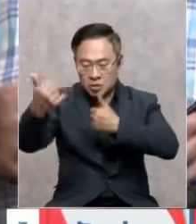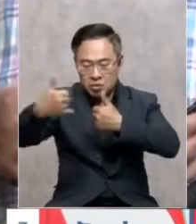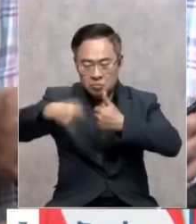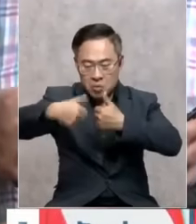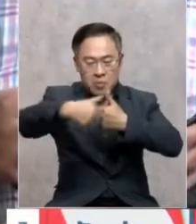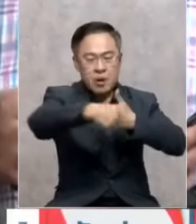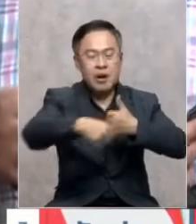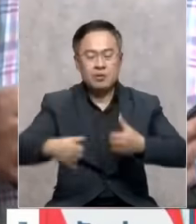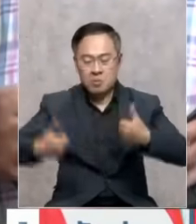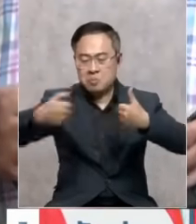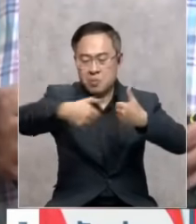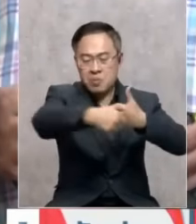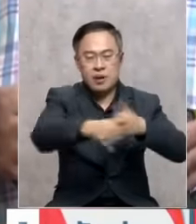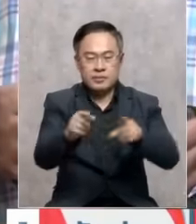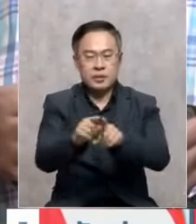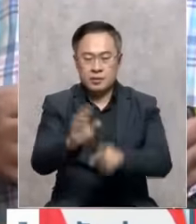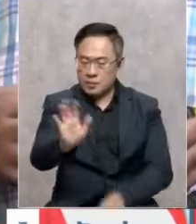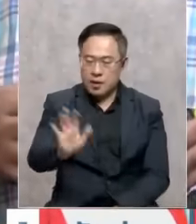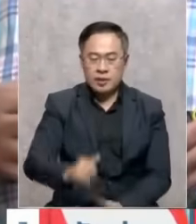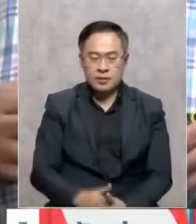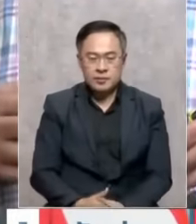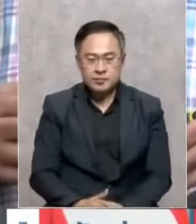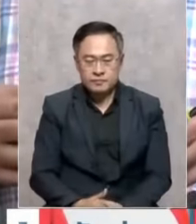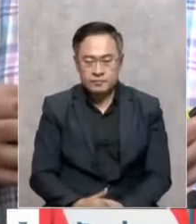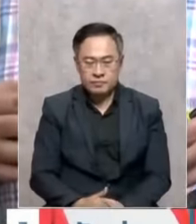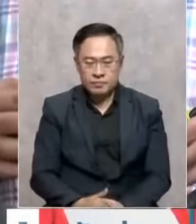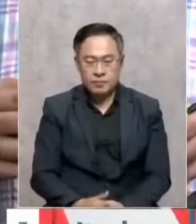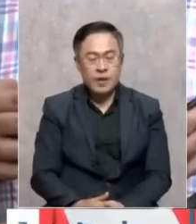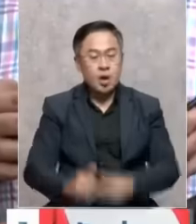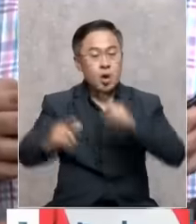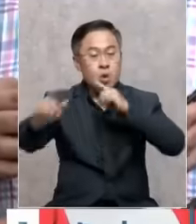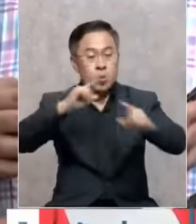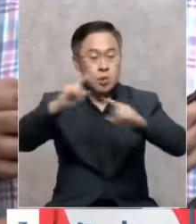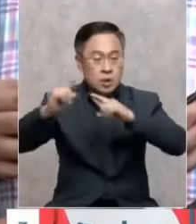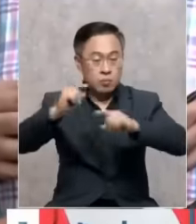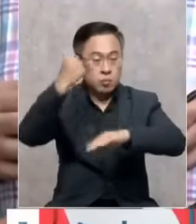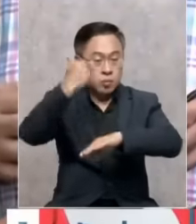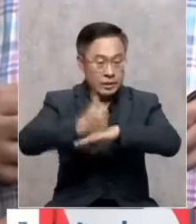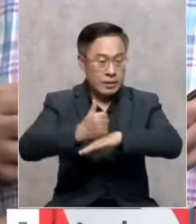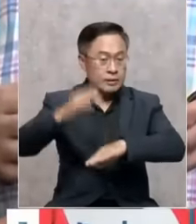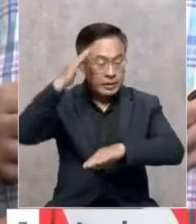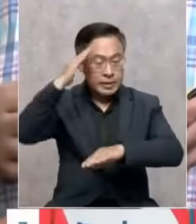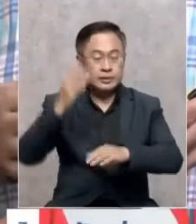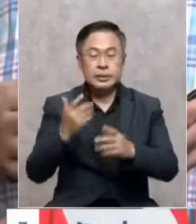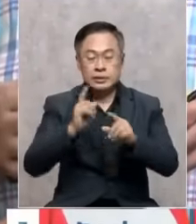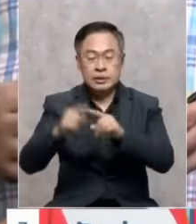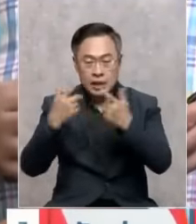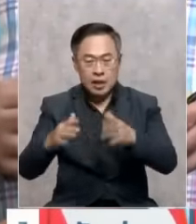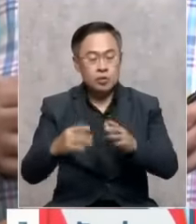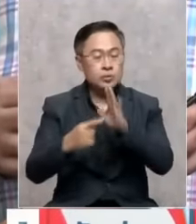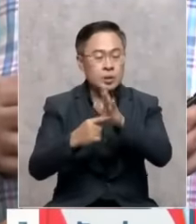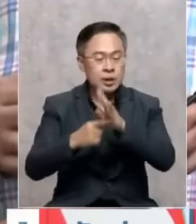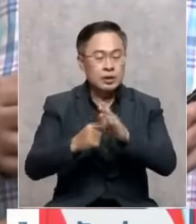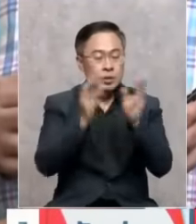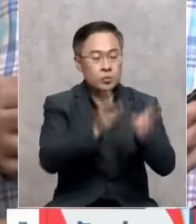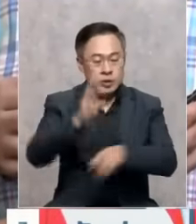ณฑ์อาหารกับจัดซื้อเรือดำน้ำเนี่ยนะครับคุณสุทินบอกว่าคุยกับผบ.เหล่าทัพแล้วแต่ยังไม่ได้ลงรายละเอียดเกณฑ์อาหารเนี่ยพอคุยแล้วอ้